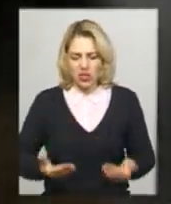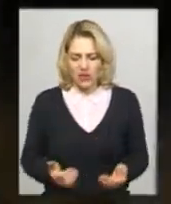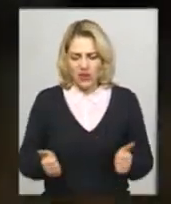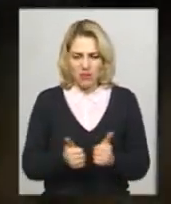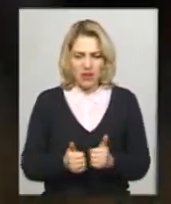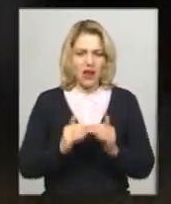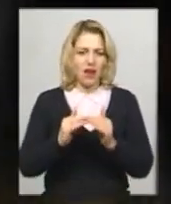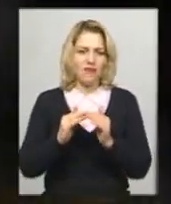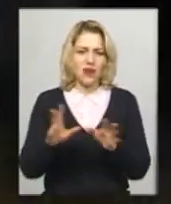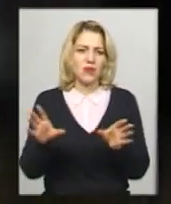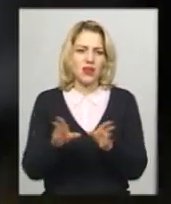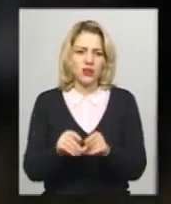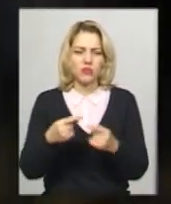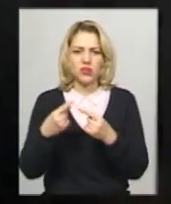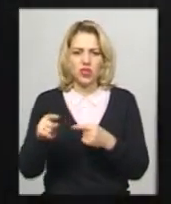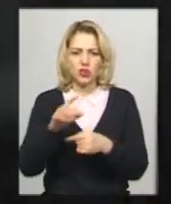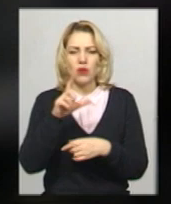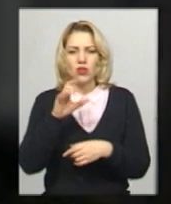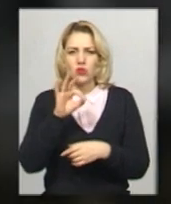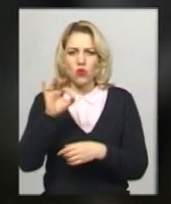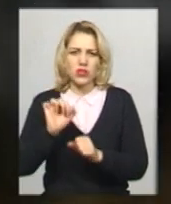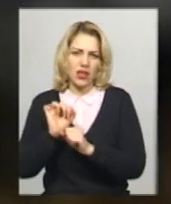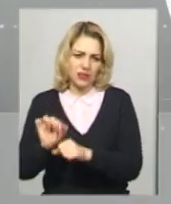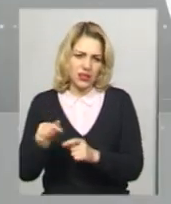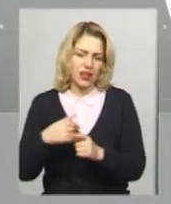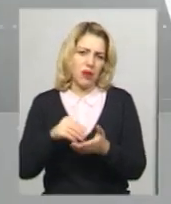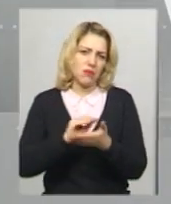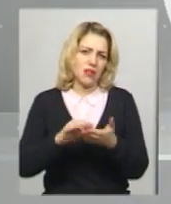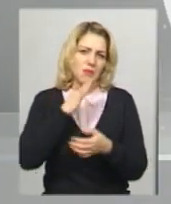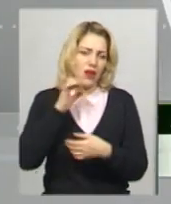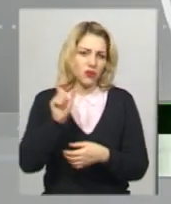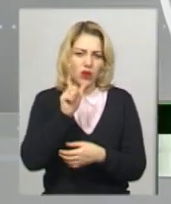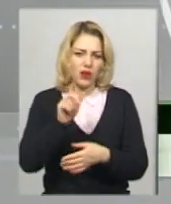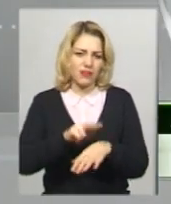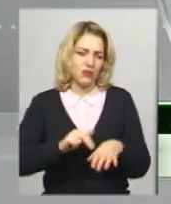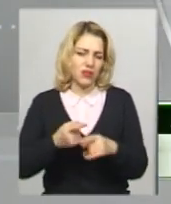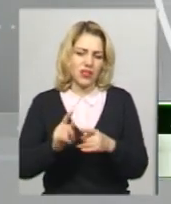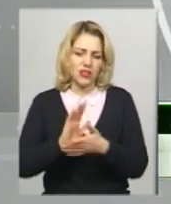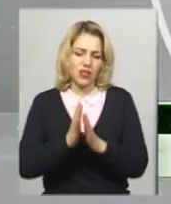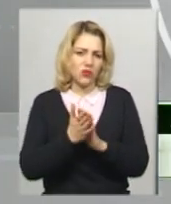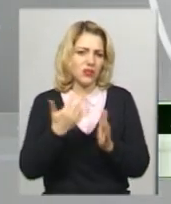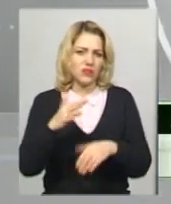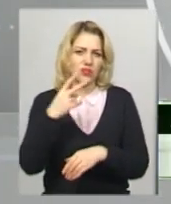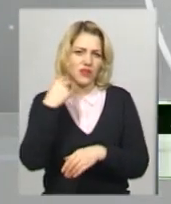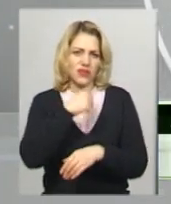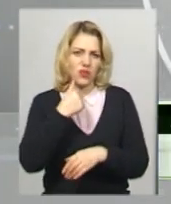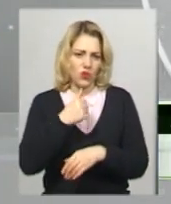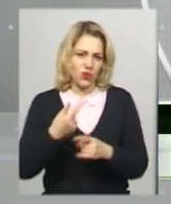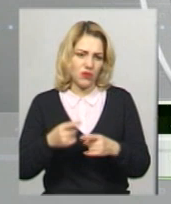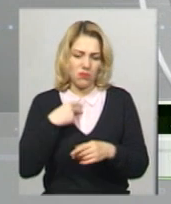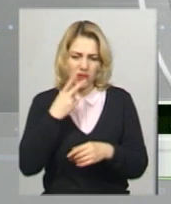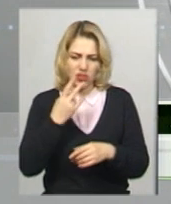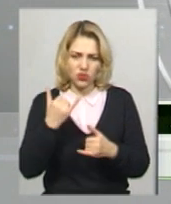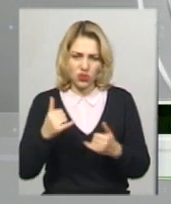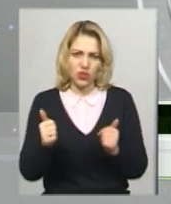разом із іншими зоозахисниками неодноразово писали заяву в поліцію. Ця ситуація продовжується біля 20 років. Ми щойно бачили